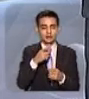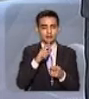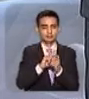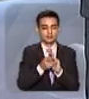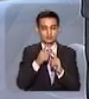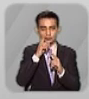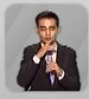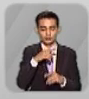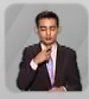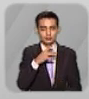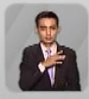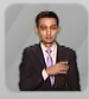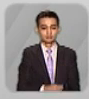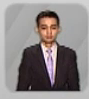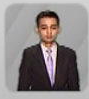будут.